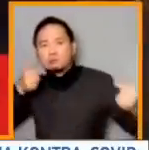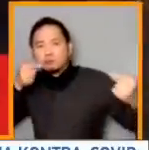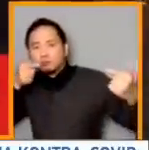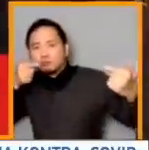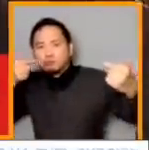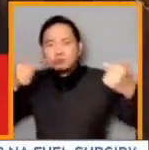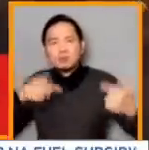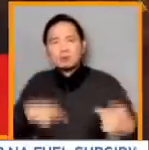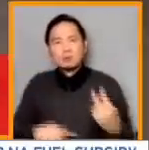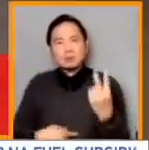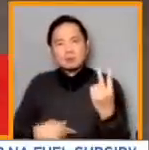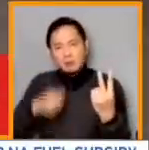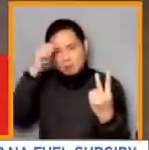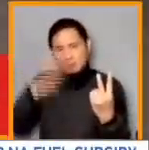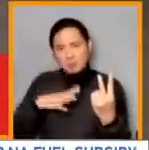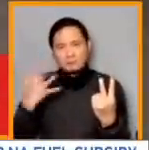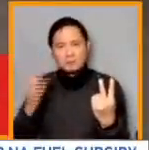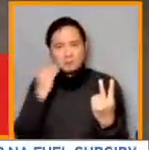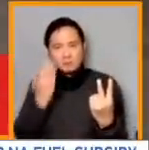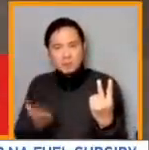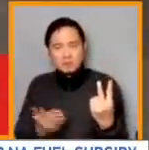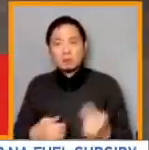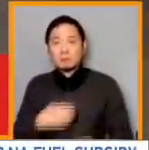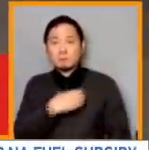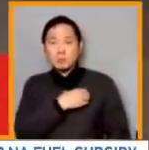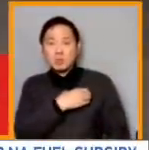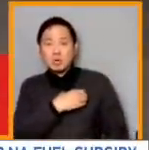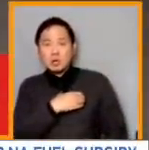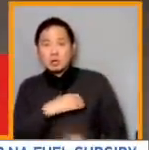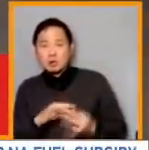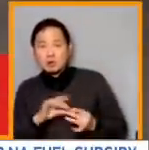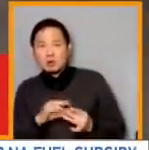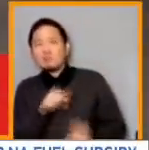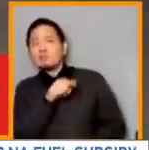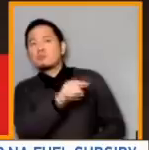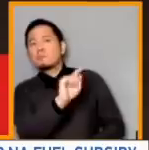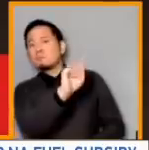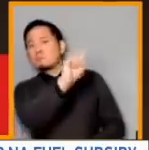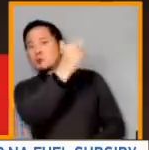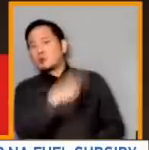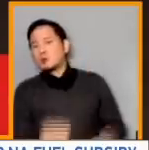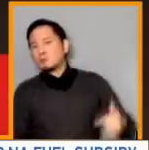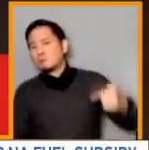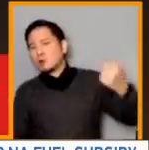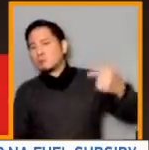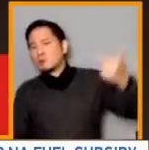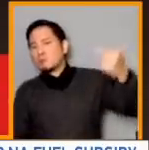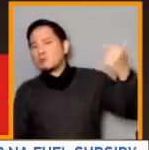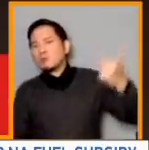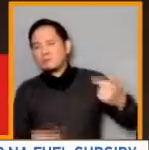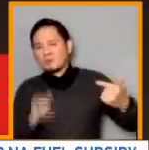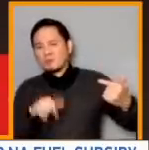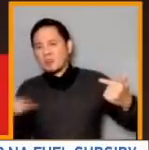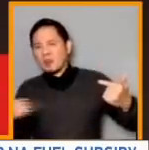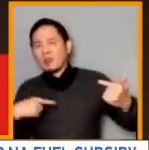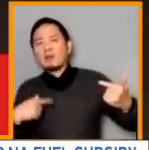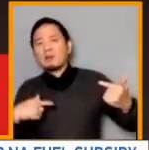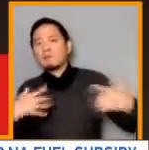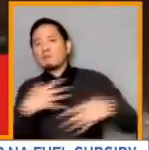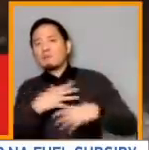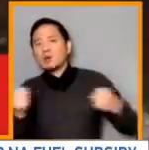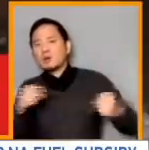patay. Ayon sa mga pulis, unang nagpaputok ang mga suspect nang sumemplang ang kanilang motorsiklo. Kaya raw gumanti lang ng putok ang mga